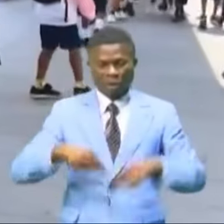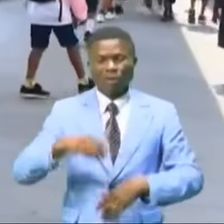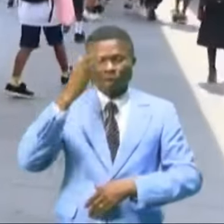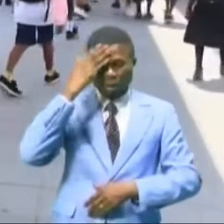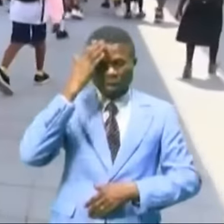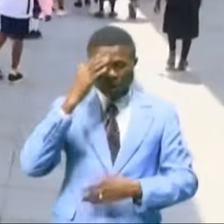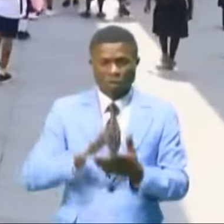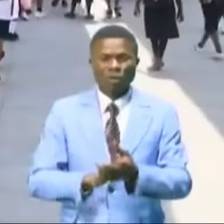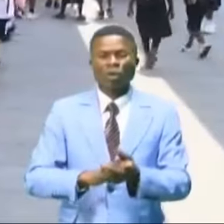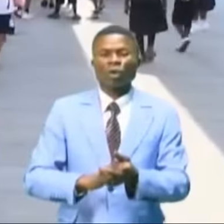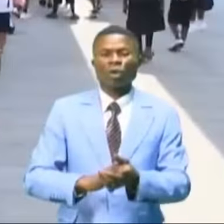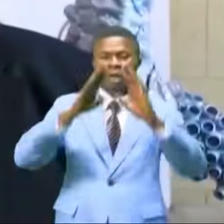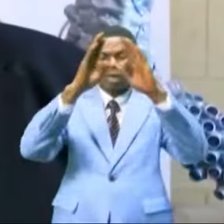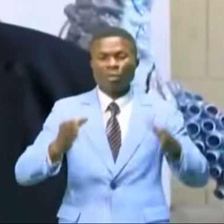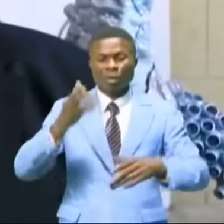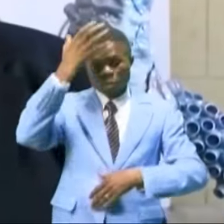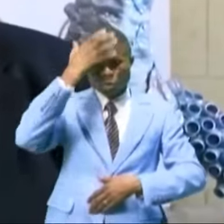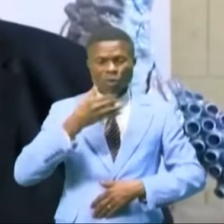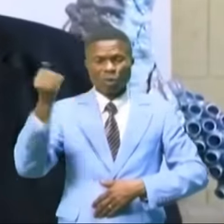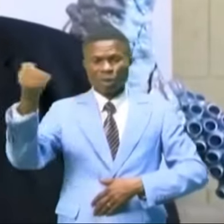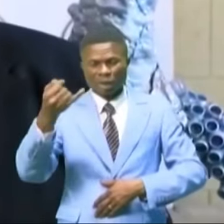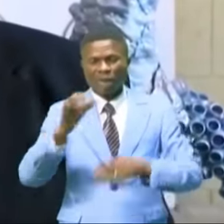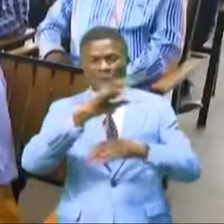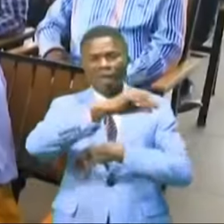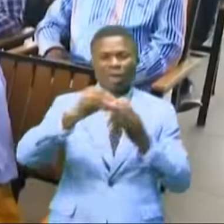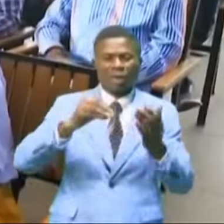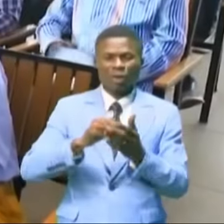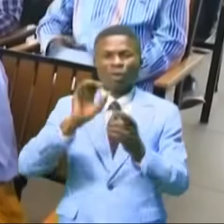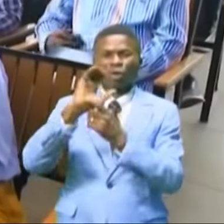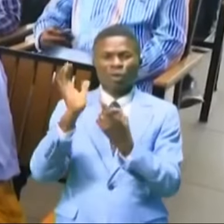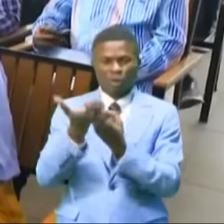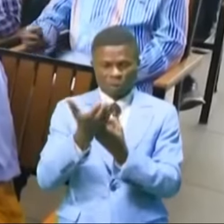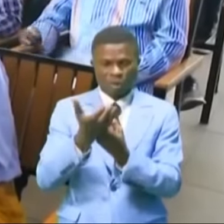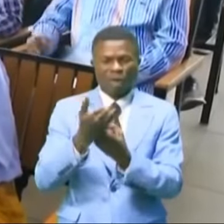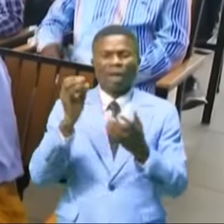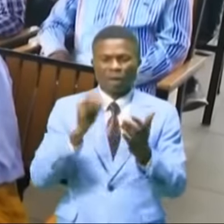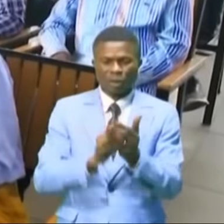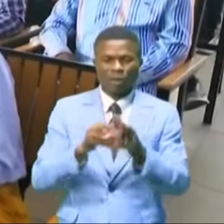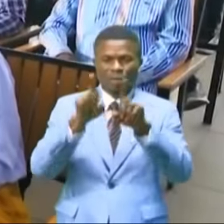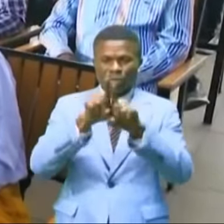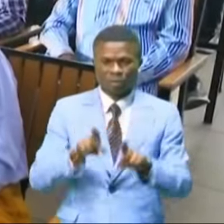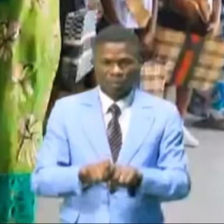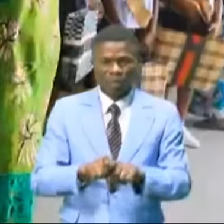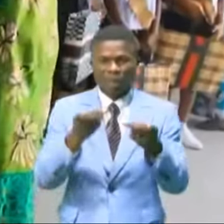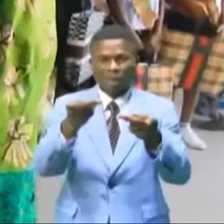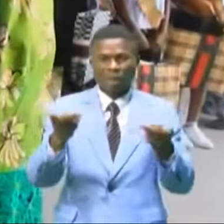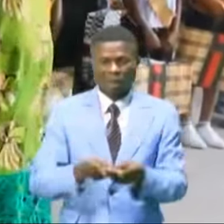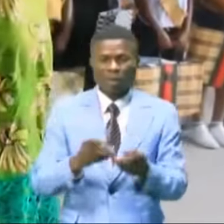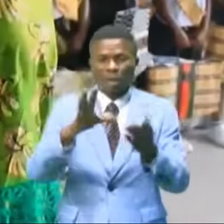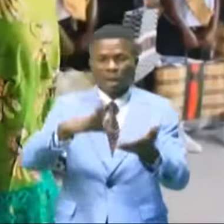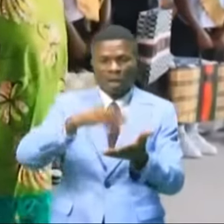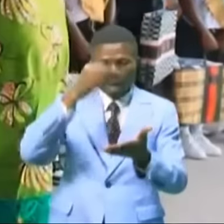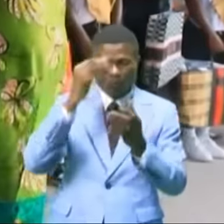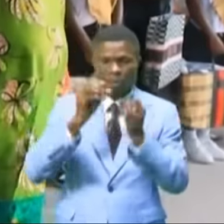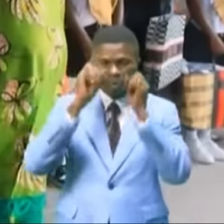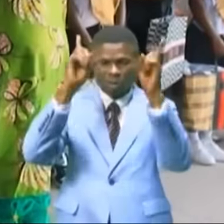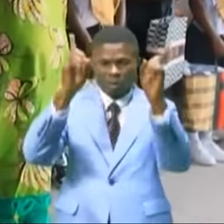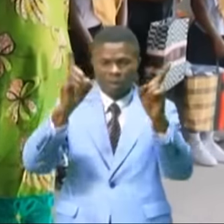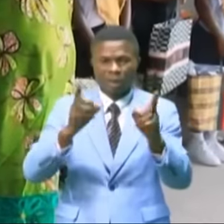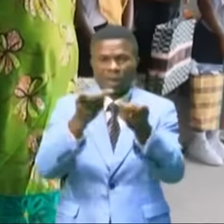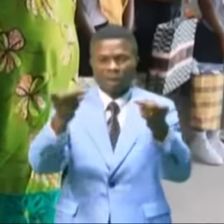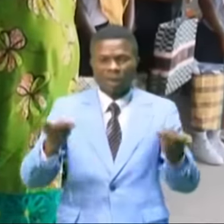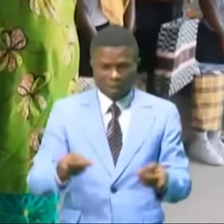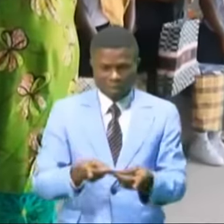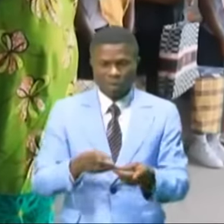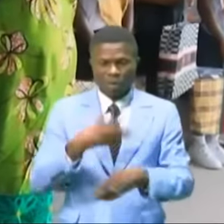le musée, comprendre que le musée est un centre culturel à la fois, mais aussi un lieu d'éducation et un lieu où se